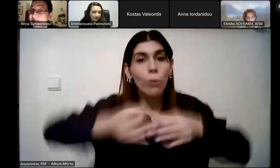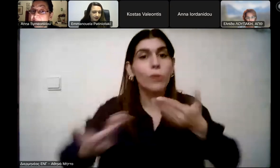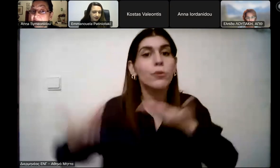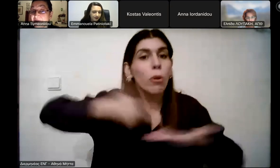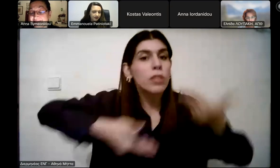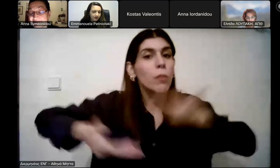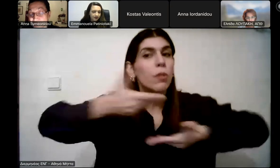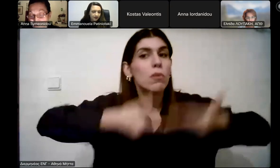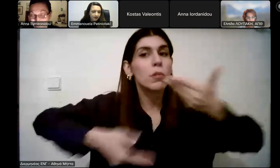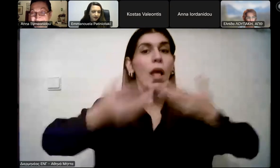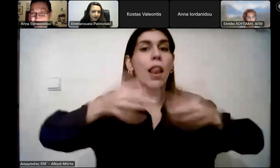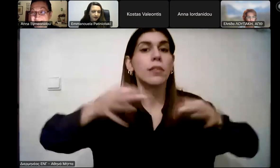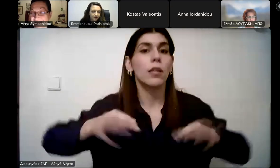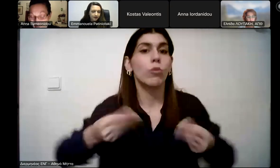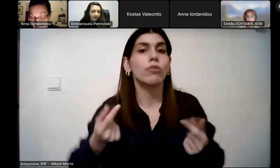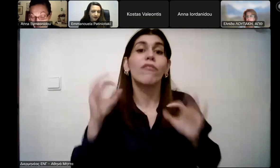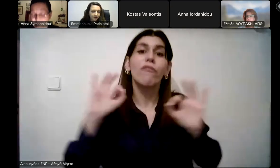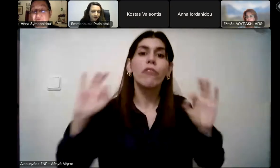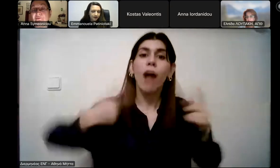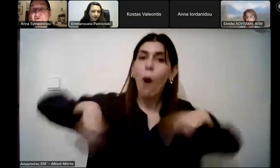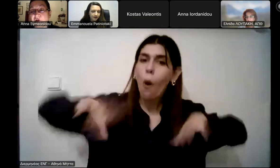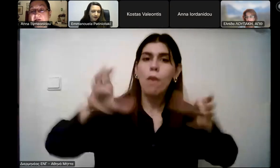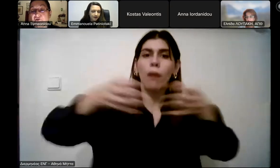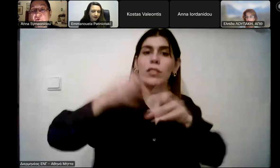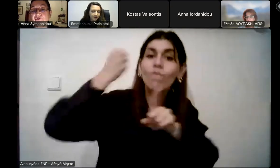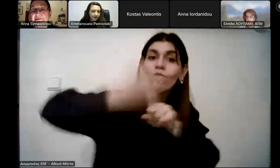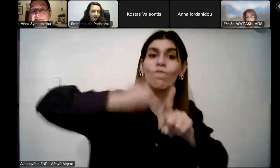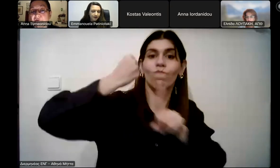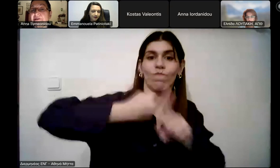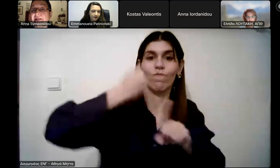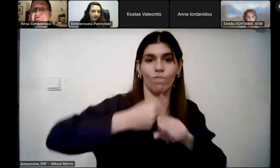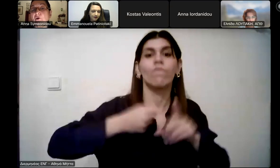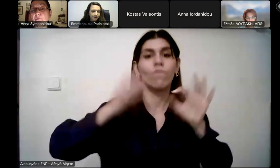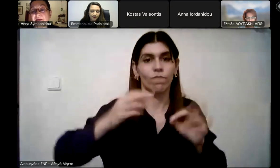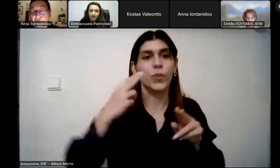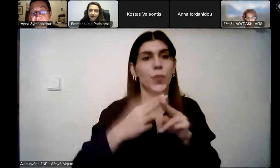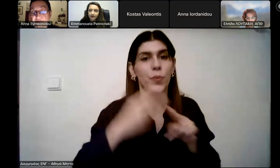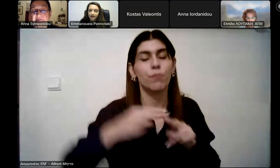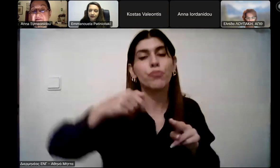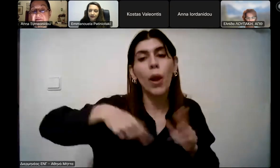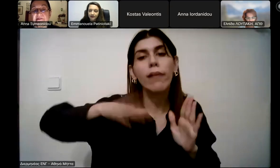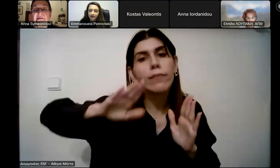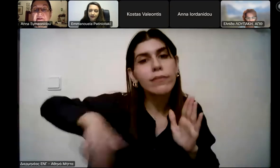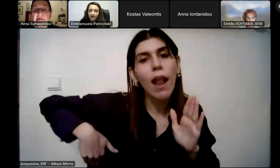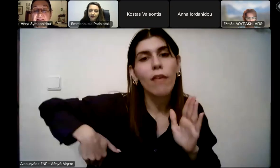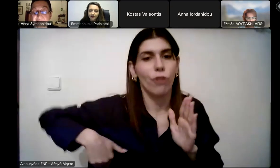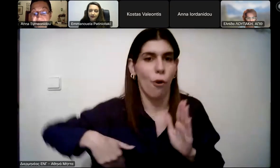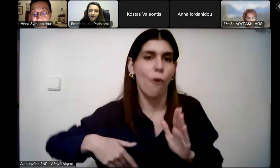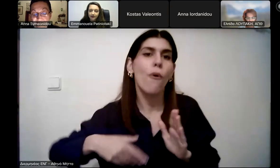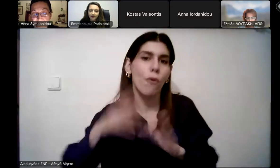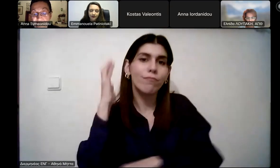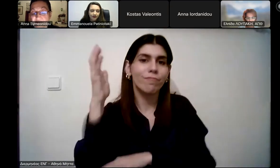και με μαχητικότητα. Περνούμε τώρα στο τελευταίο μέρος αυτής της